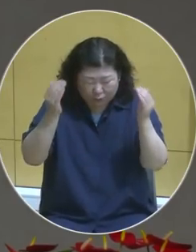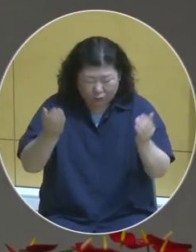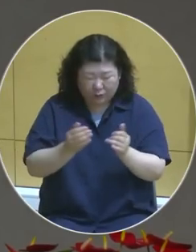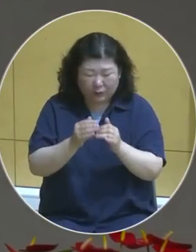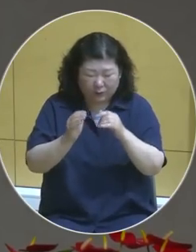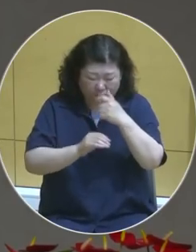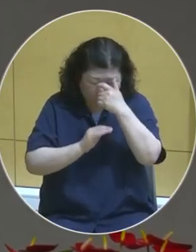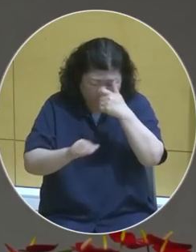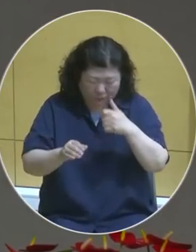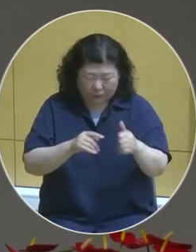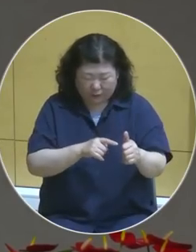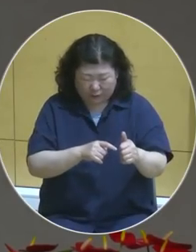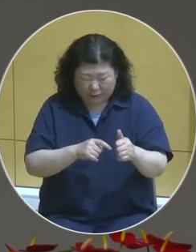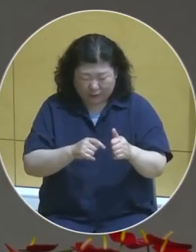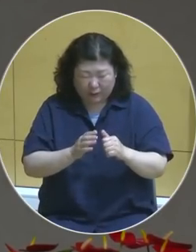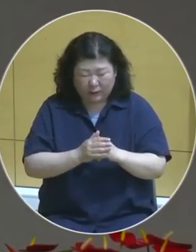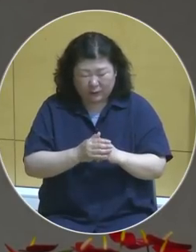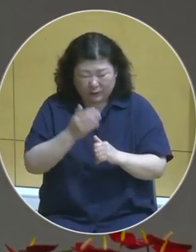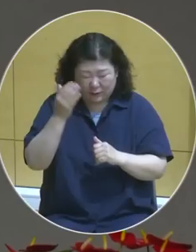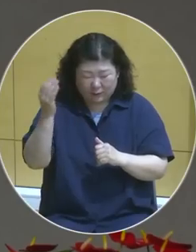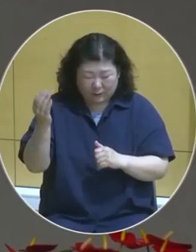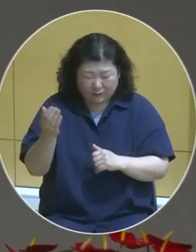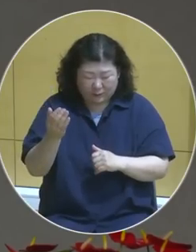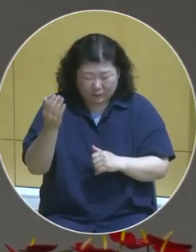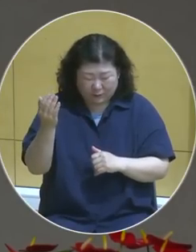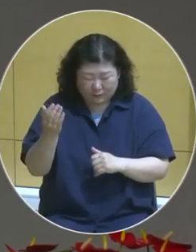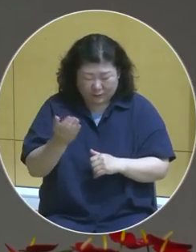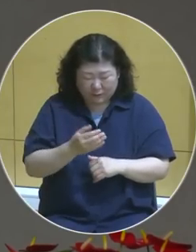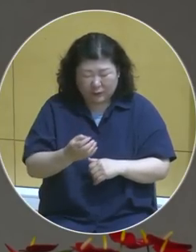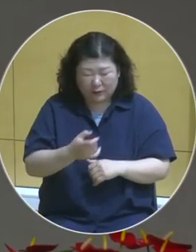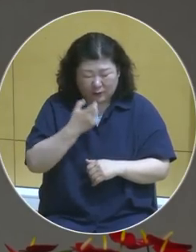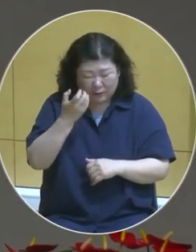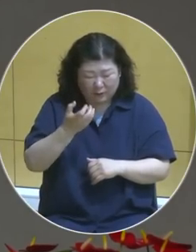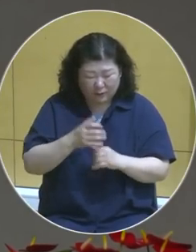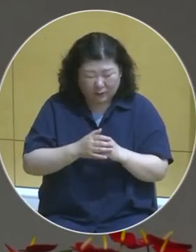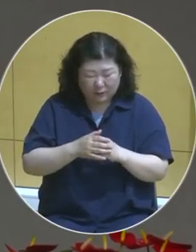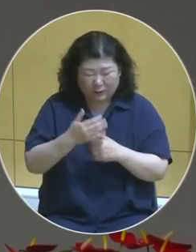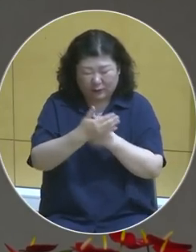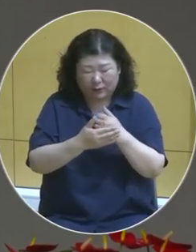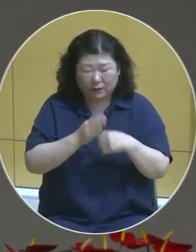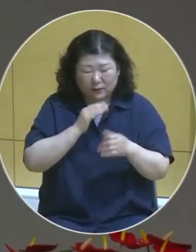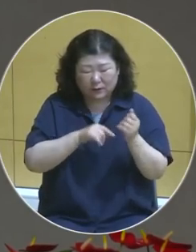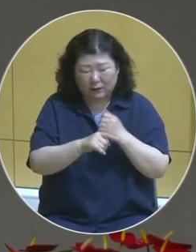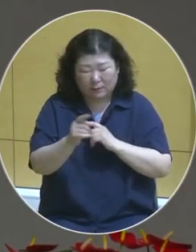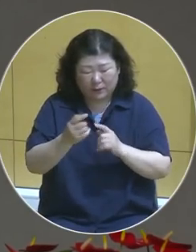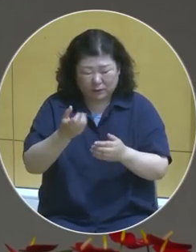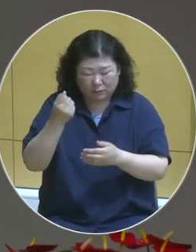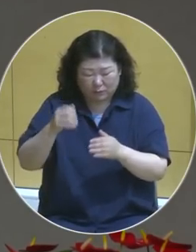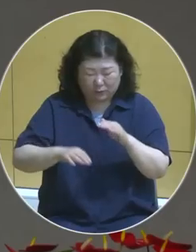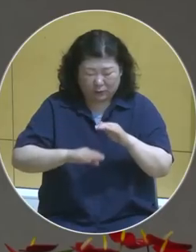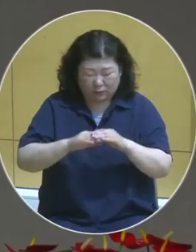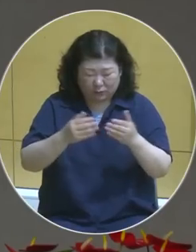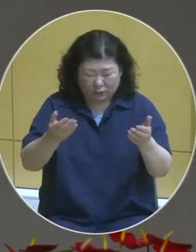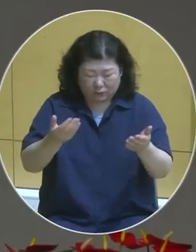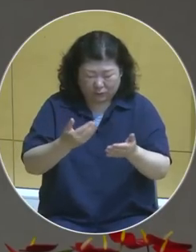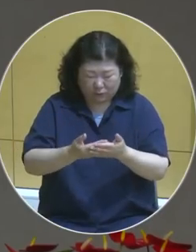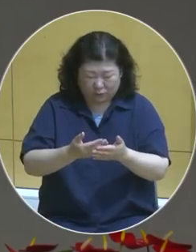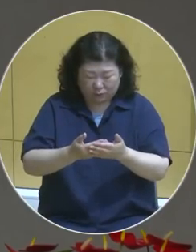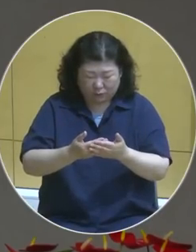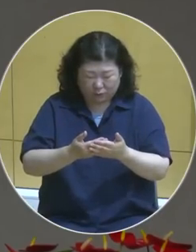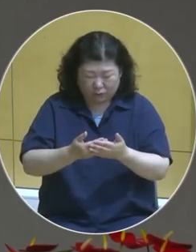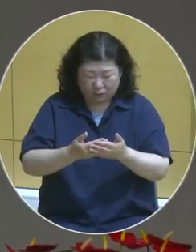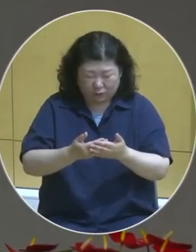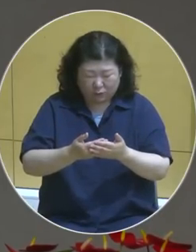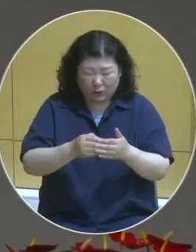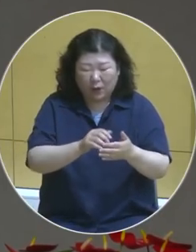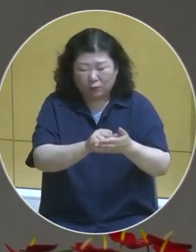성도에게 신령한 은혜와 진리의 말씀으로 채워주옵소서. 또한 이 예배를 통하여 우리가 품은 한